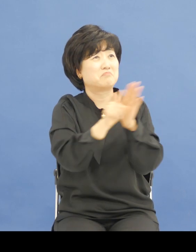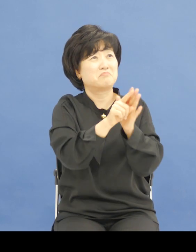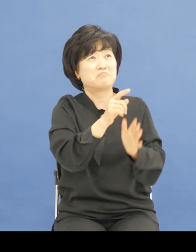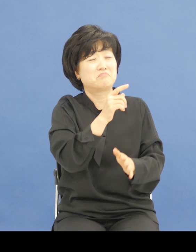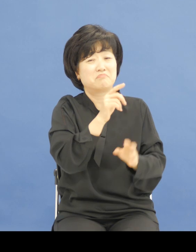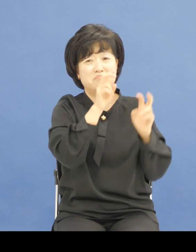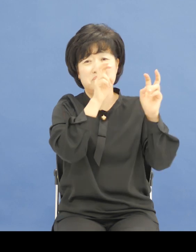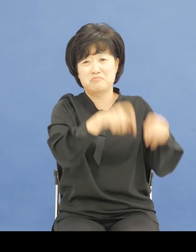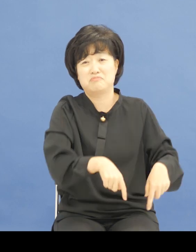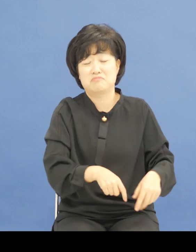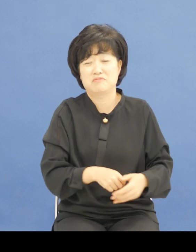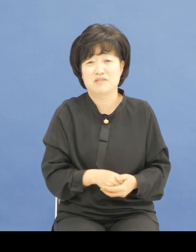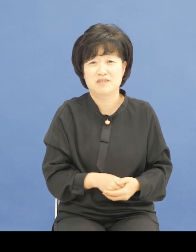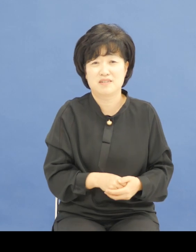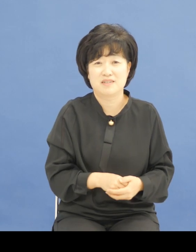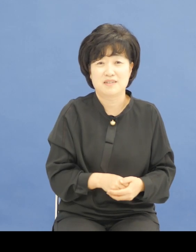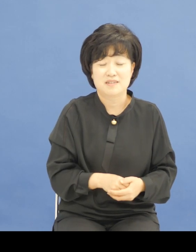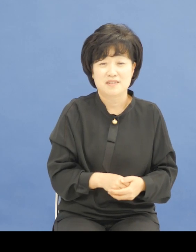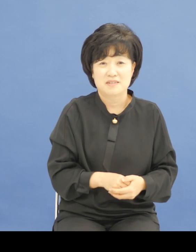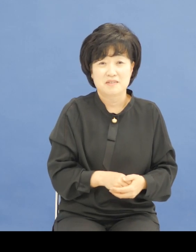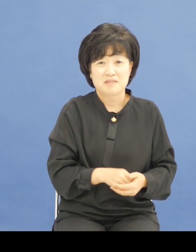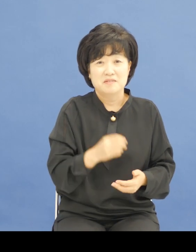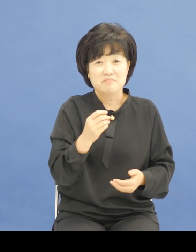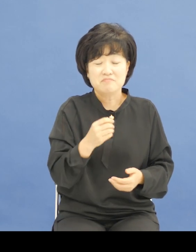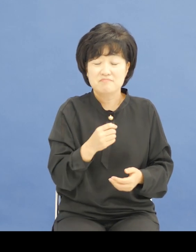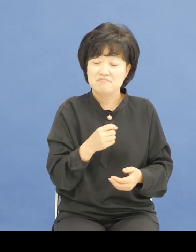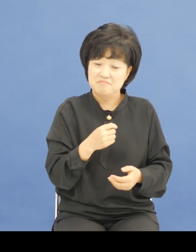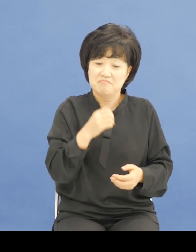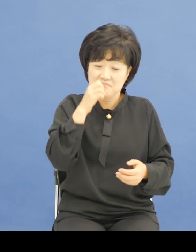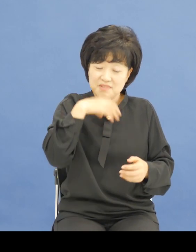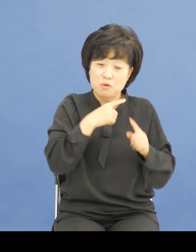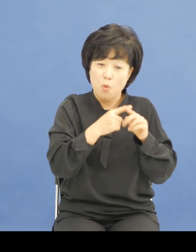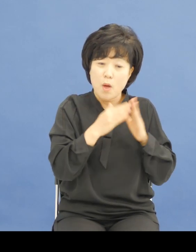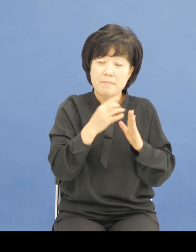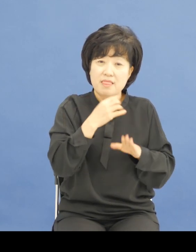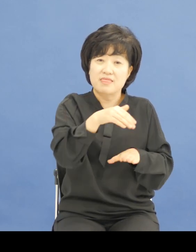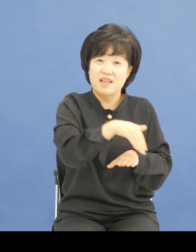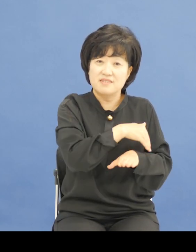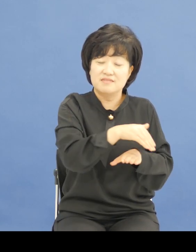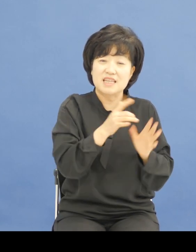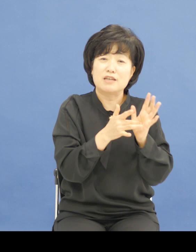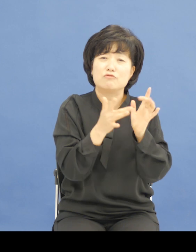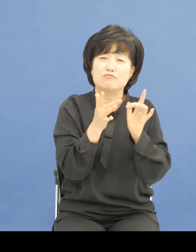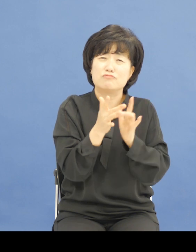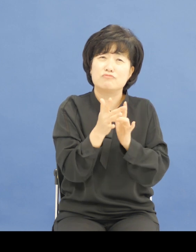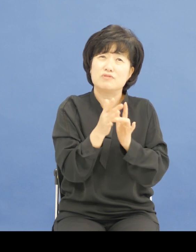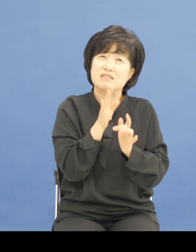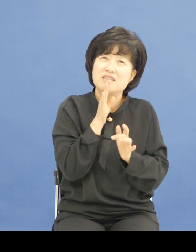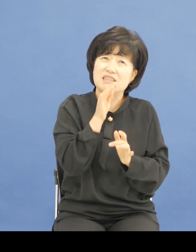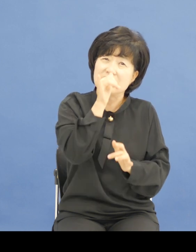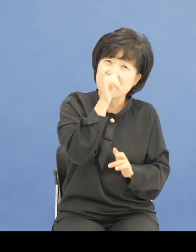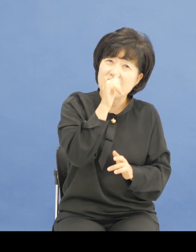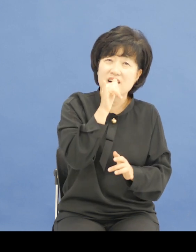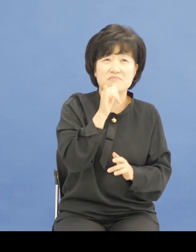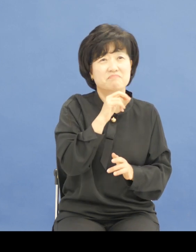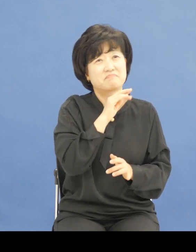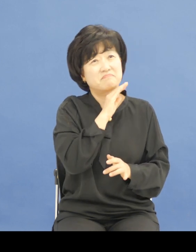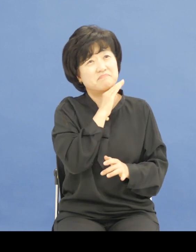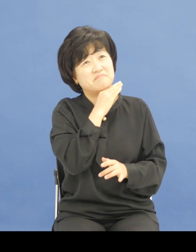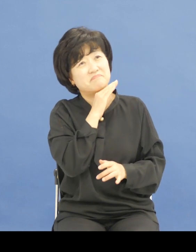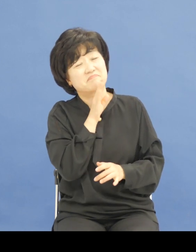그냥 출석만 좀 그랬어요. 네. 그런데 예수가 정말 있는지 뭐 이런 것에 좀 의심스러운 점이 있었죠.